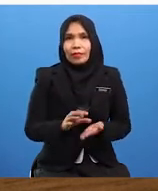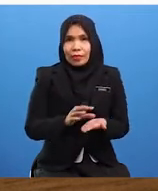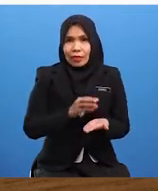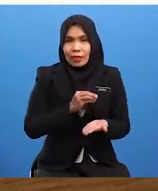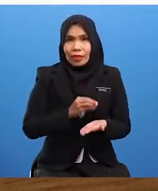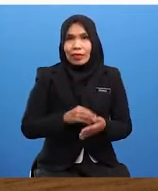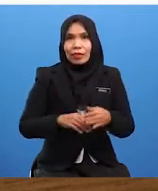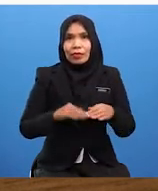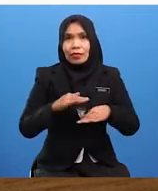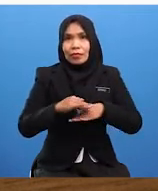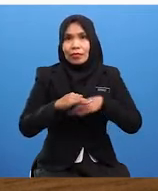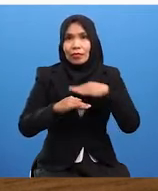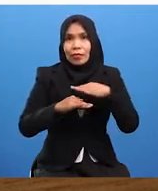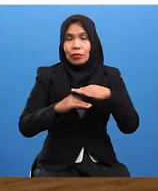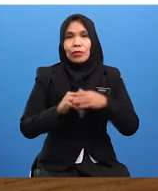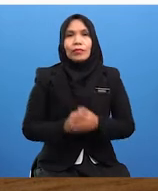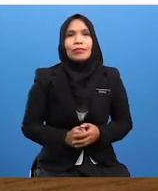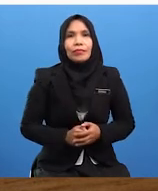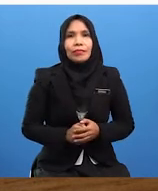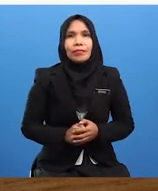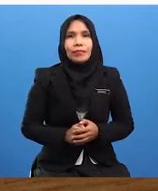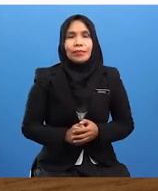dikenali sebagai cetakan relief.